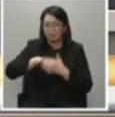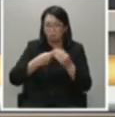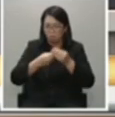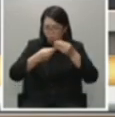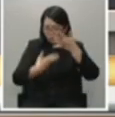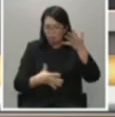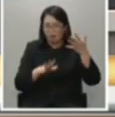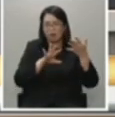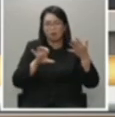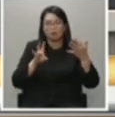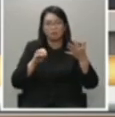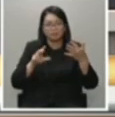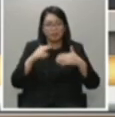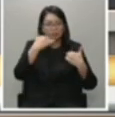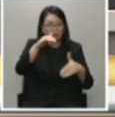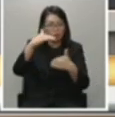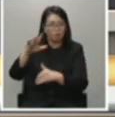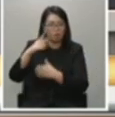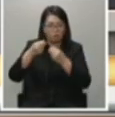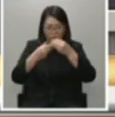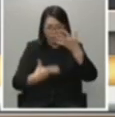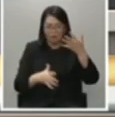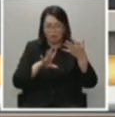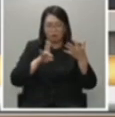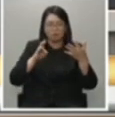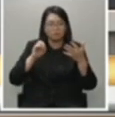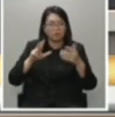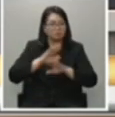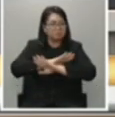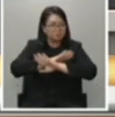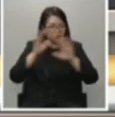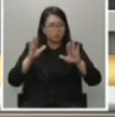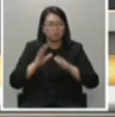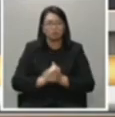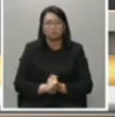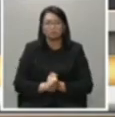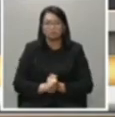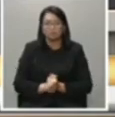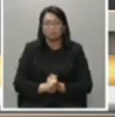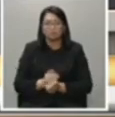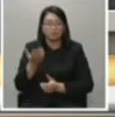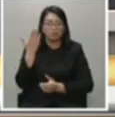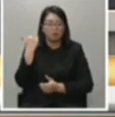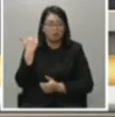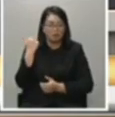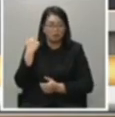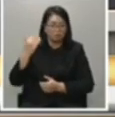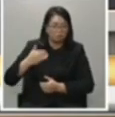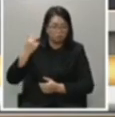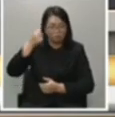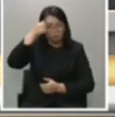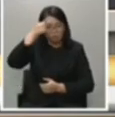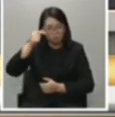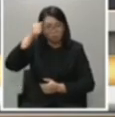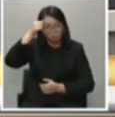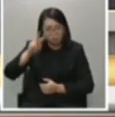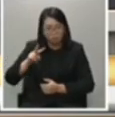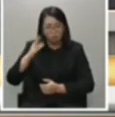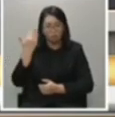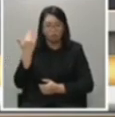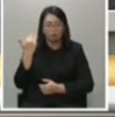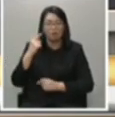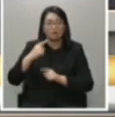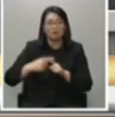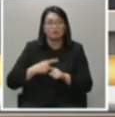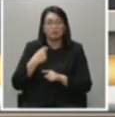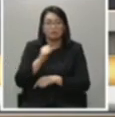การเมื่อวันที่25ตุลาคม2562ปรากฏว่า2วันต่อมาคือวันที่27ตุลาค